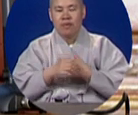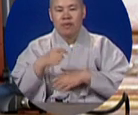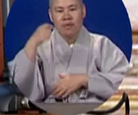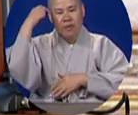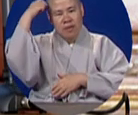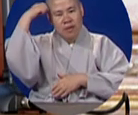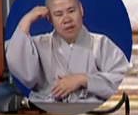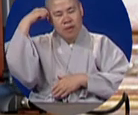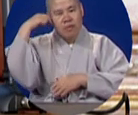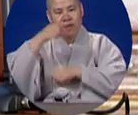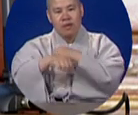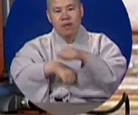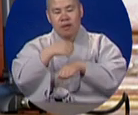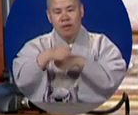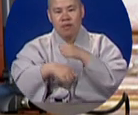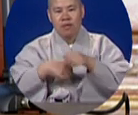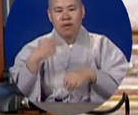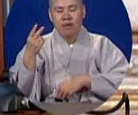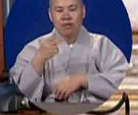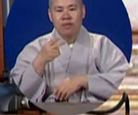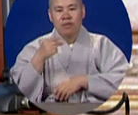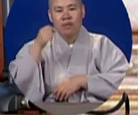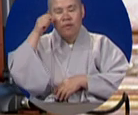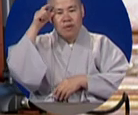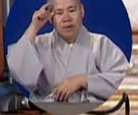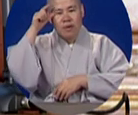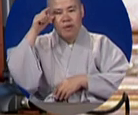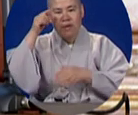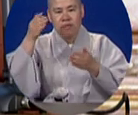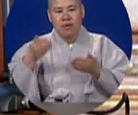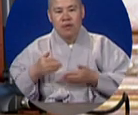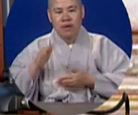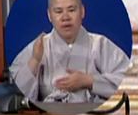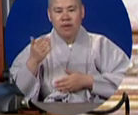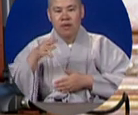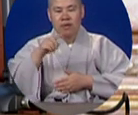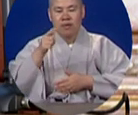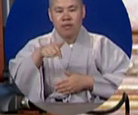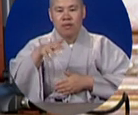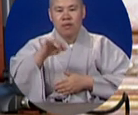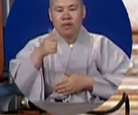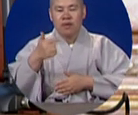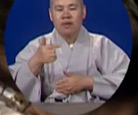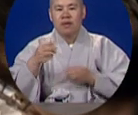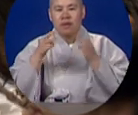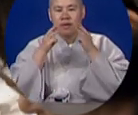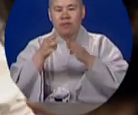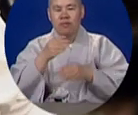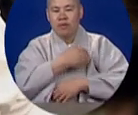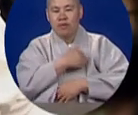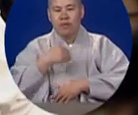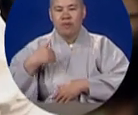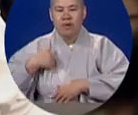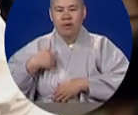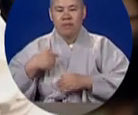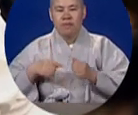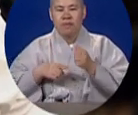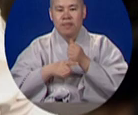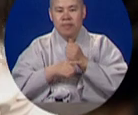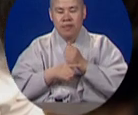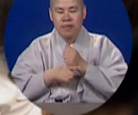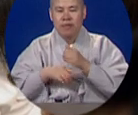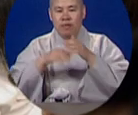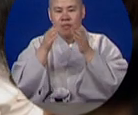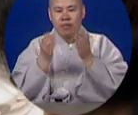자제를 얻고 촉감에서 해탈을 얻는다 촉진산매가 구족하다 뜻으로 일체법을